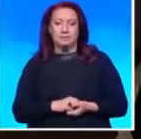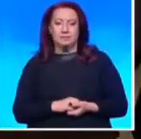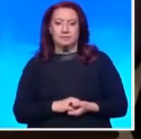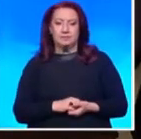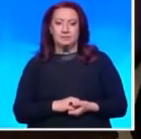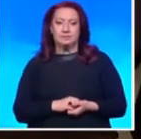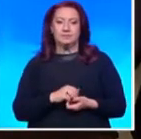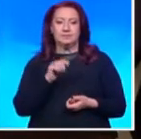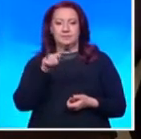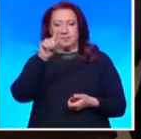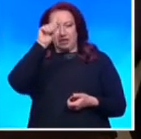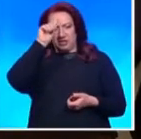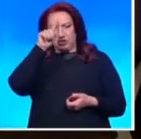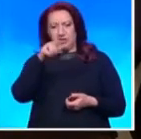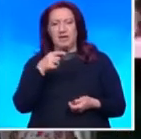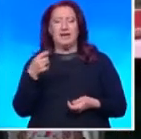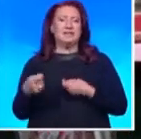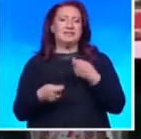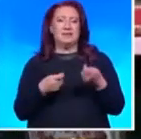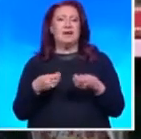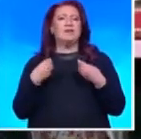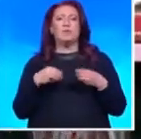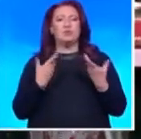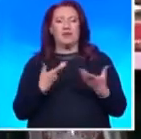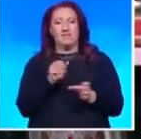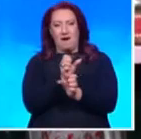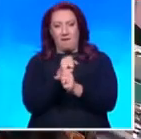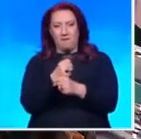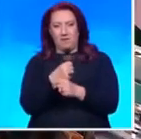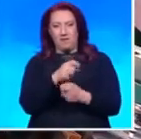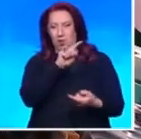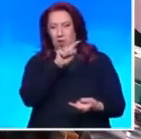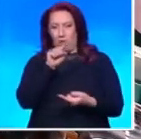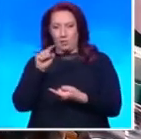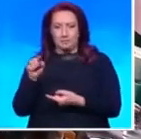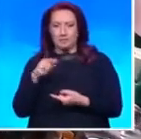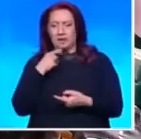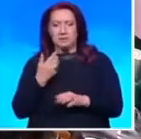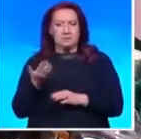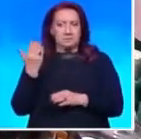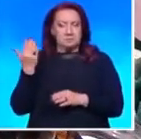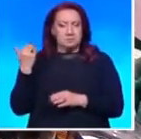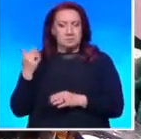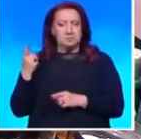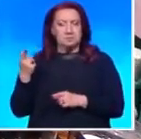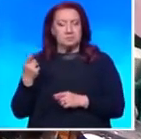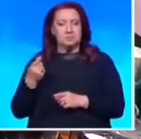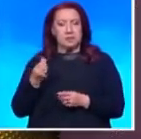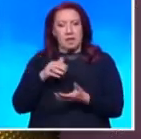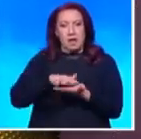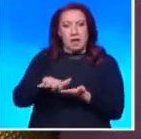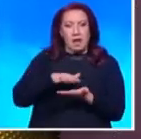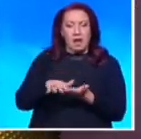Ина Рангелова, която се занимава с търговия с вино, казва, че в годините назад разходите са се увеличавали по-бързо от това,